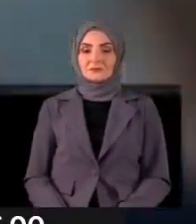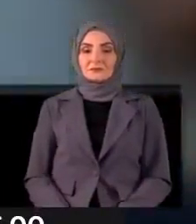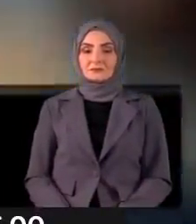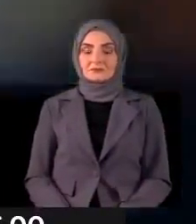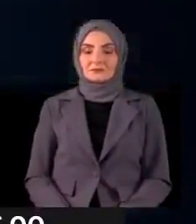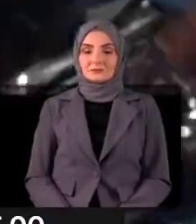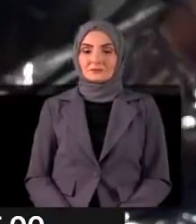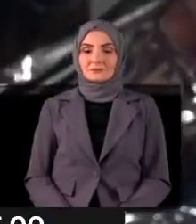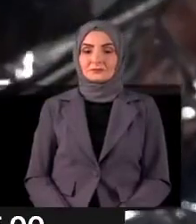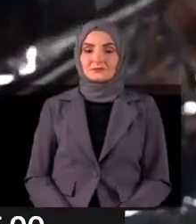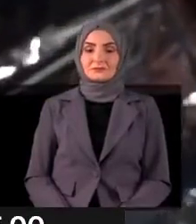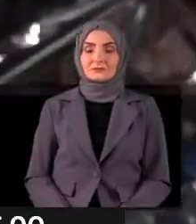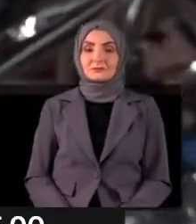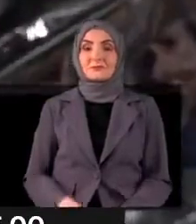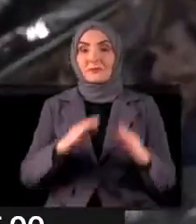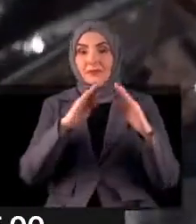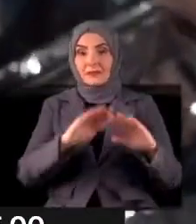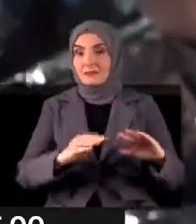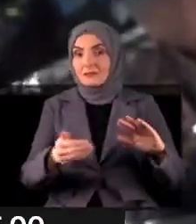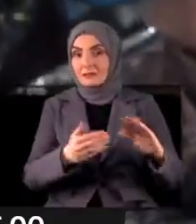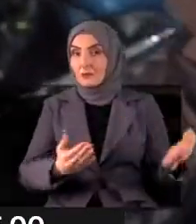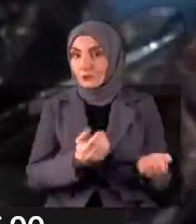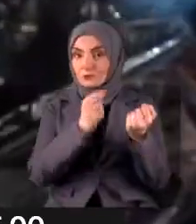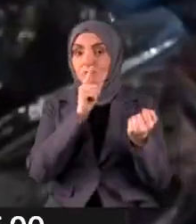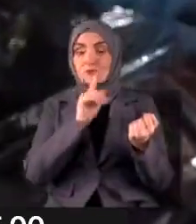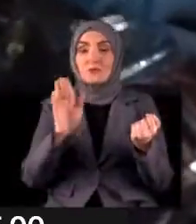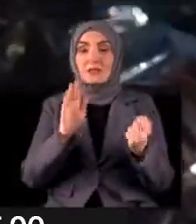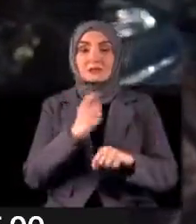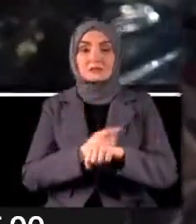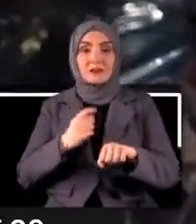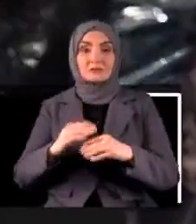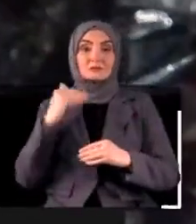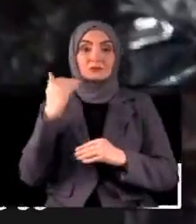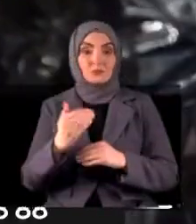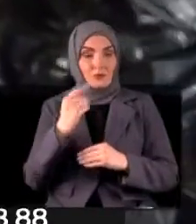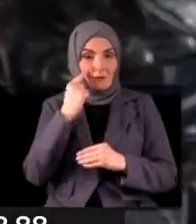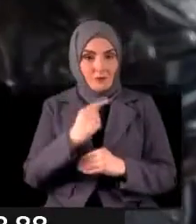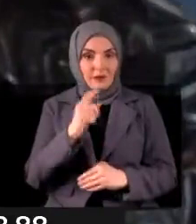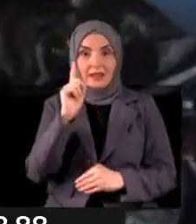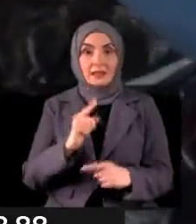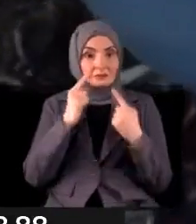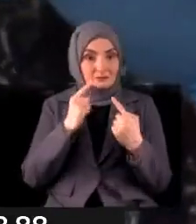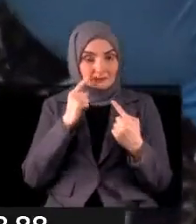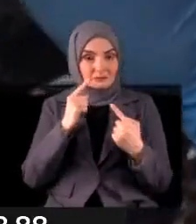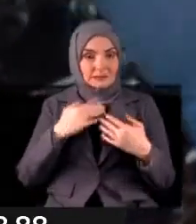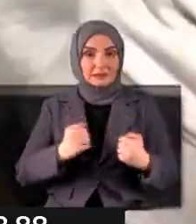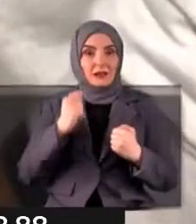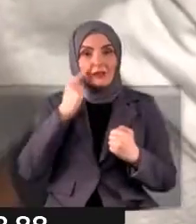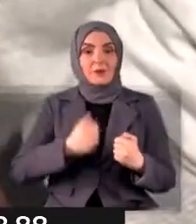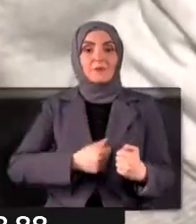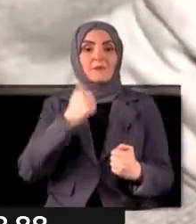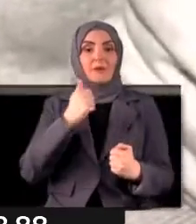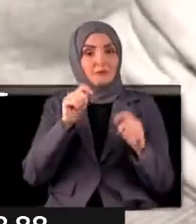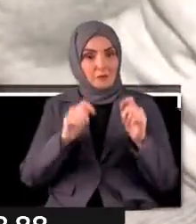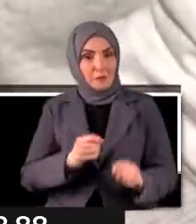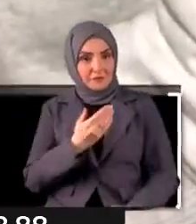Tamam, sakin, sakin. Enkazdan 150 saat sonra çıkarılan küçük bir kıza ilk müdahale Sağlık Bakanı Fahrettin Koca'dan geldi. Her